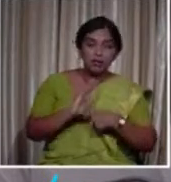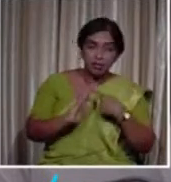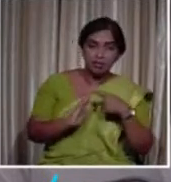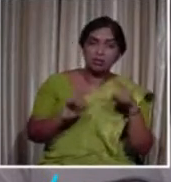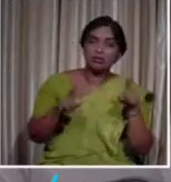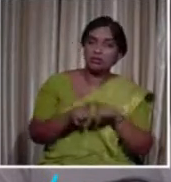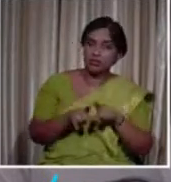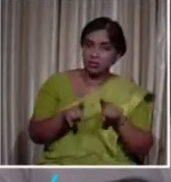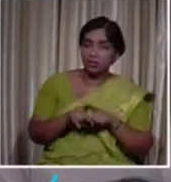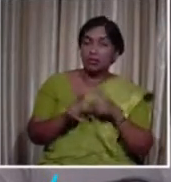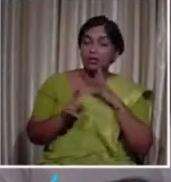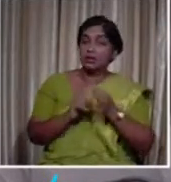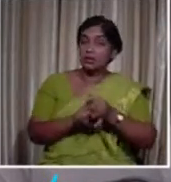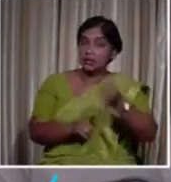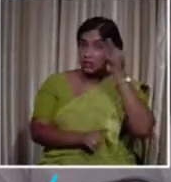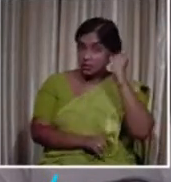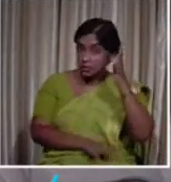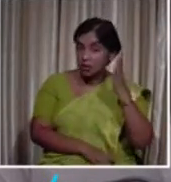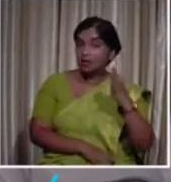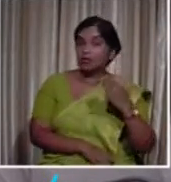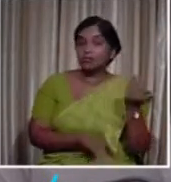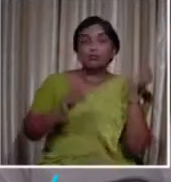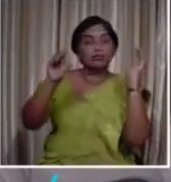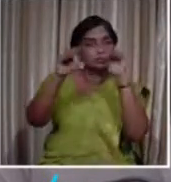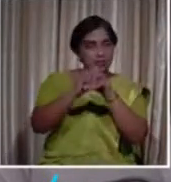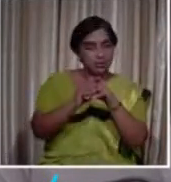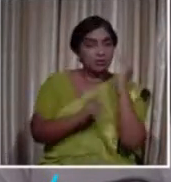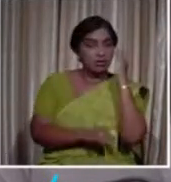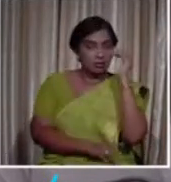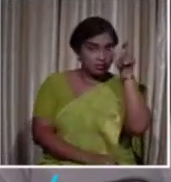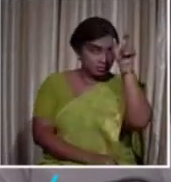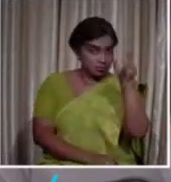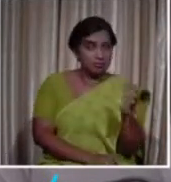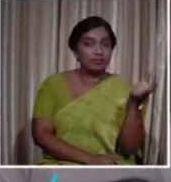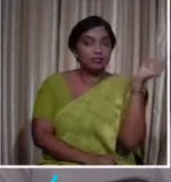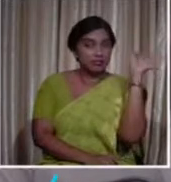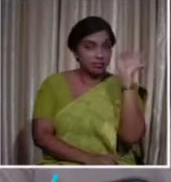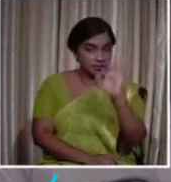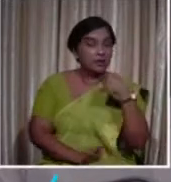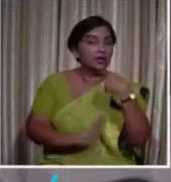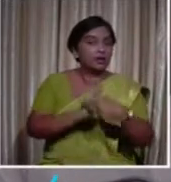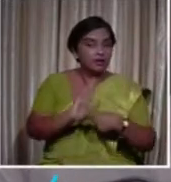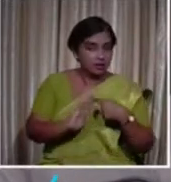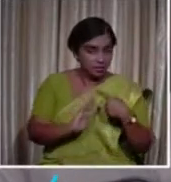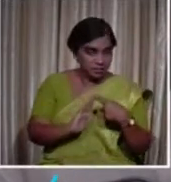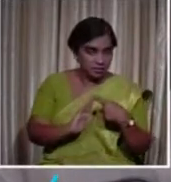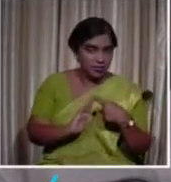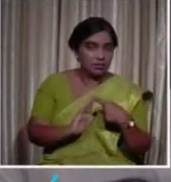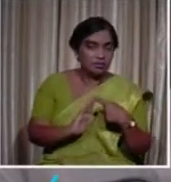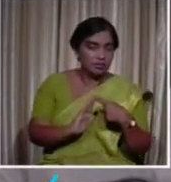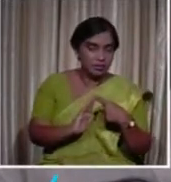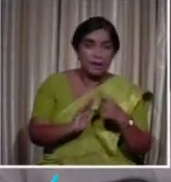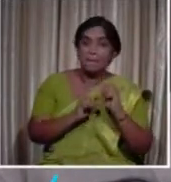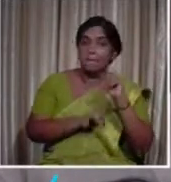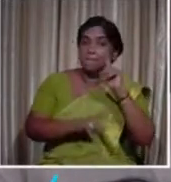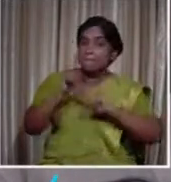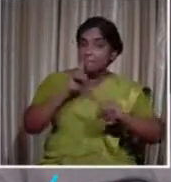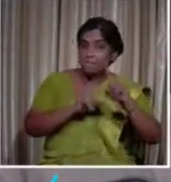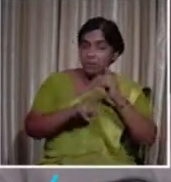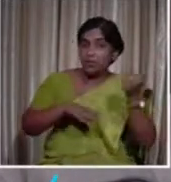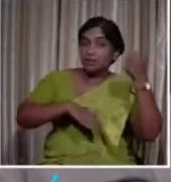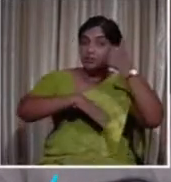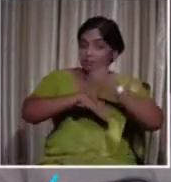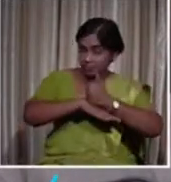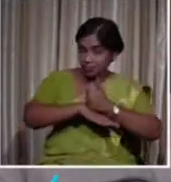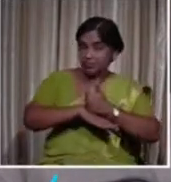एवगेम विधायक जनाधिपति दूर एट कांता वक पत्कर पुराटे पार्लिमेंट्वे मूलपुटु